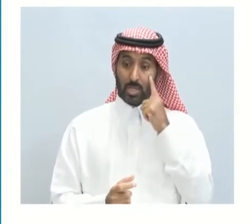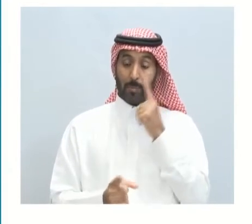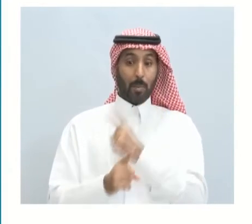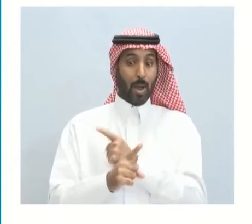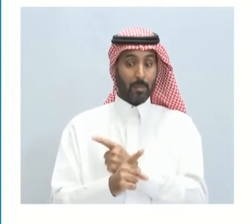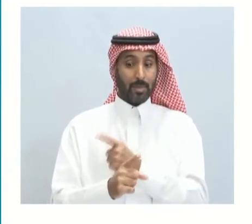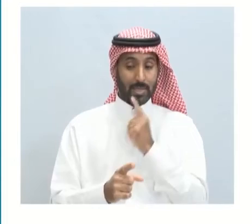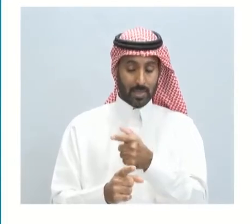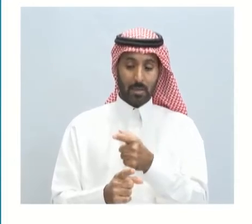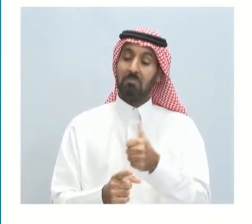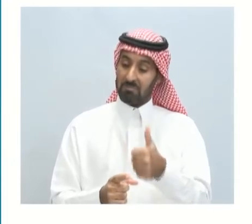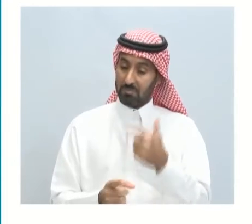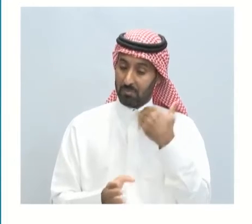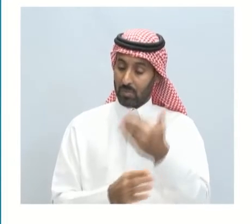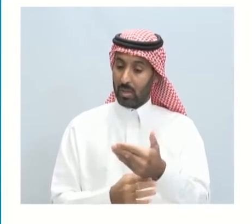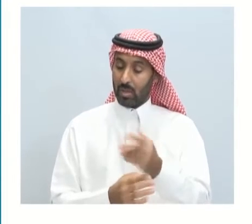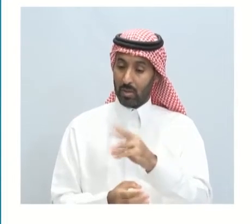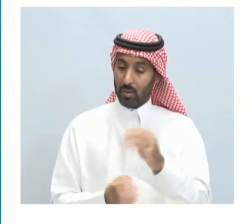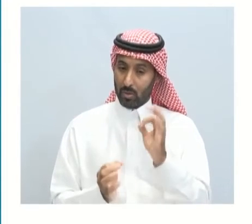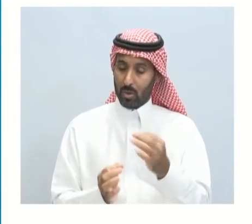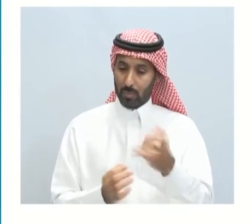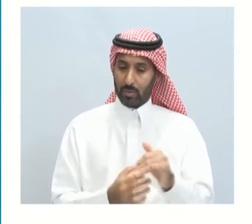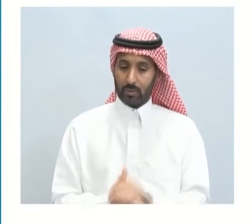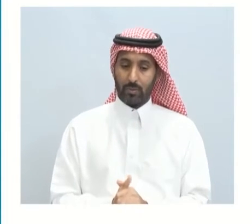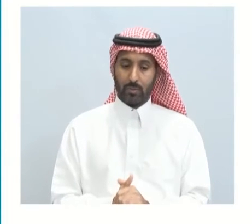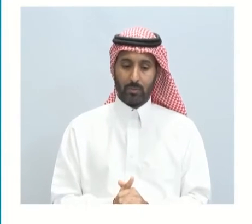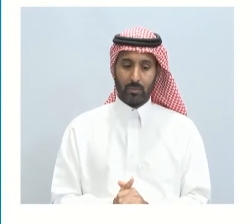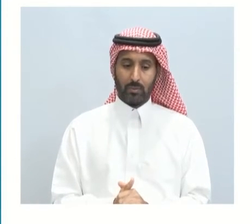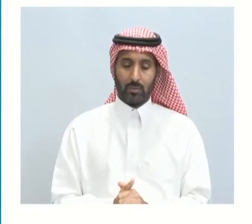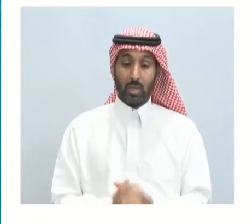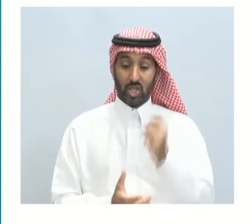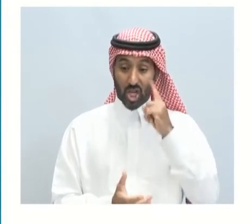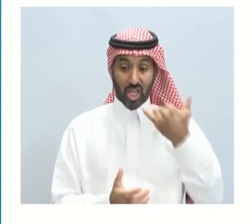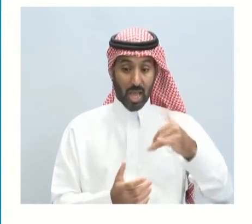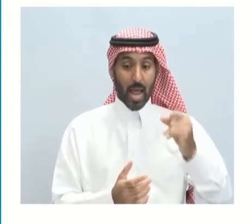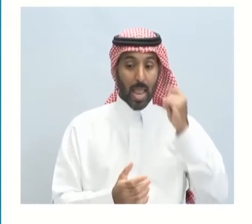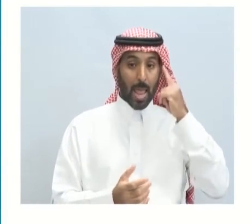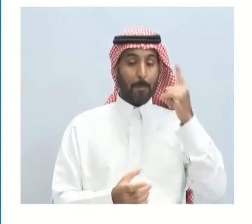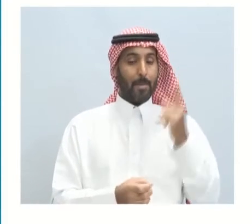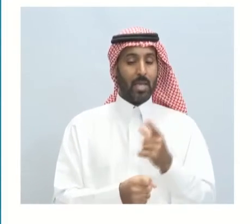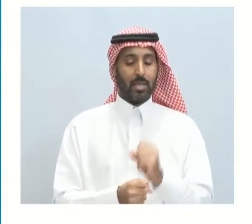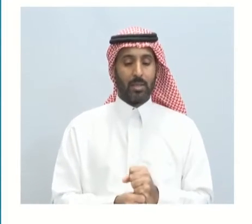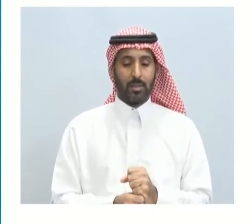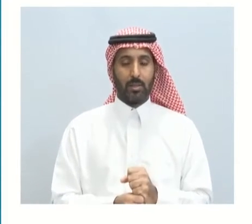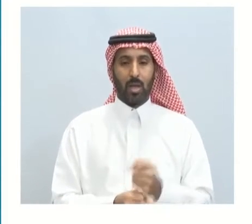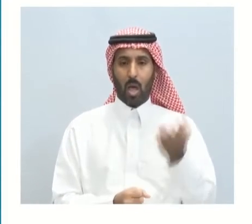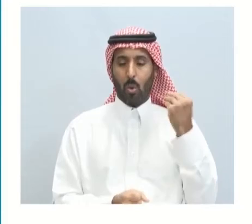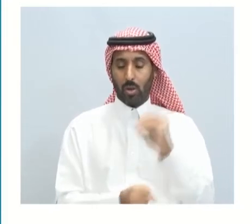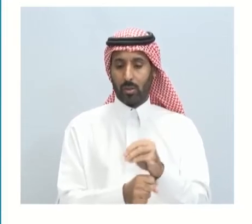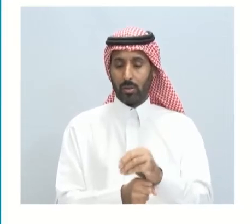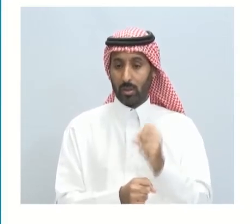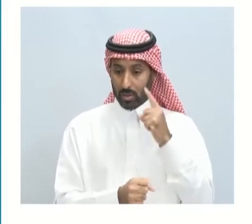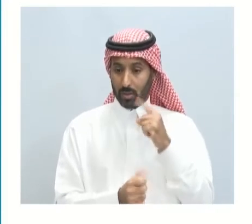حسنا فهذا يتفق مع المنهج العلمي عرفت اذا من خبرتك السابقه